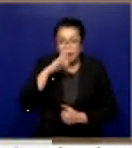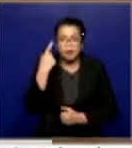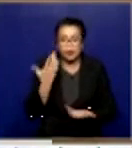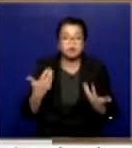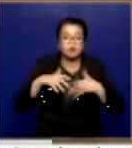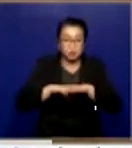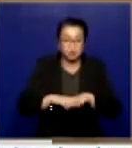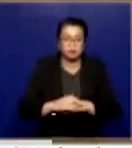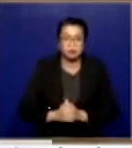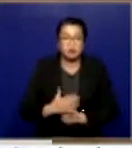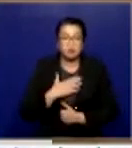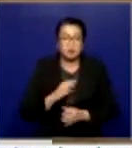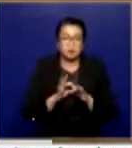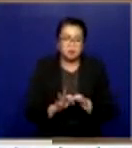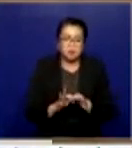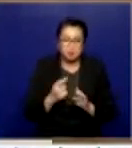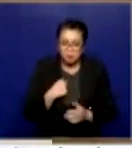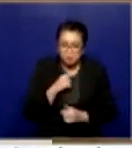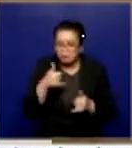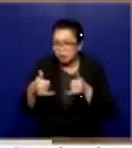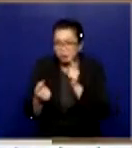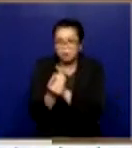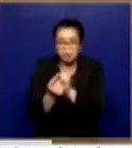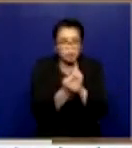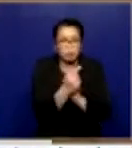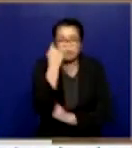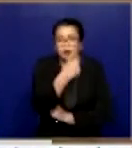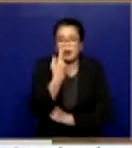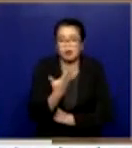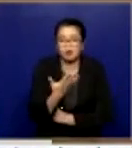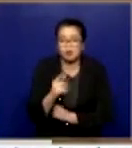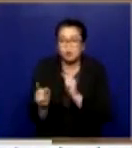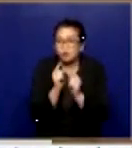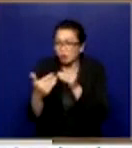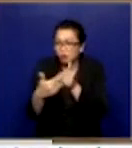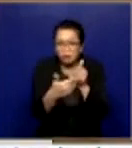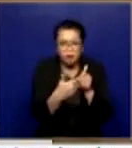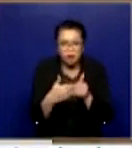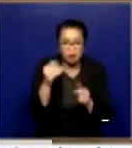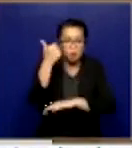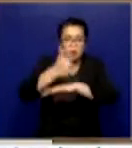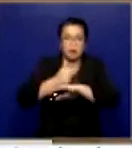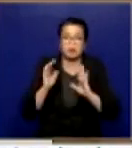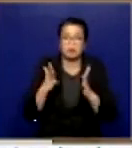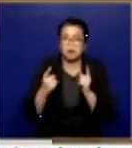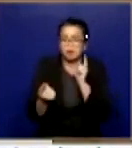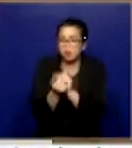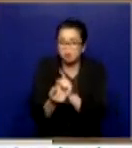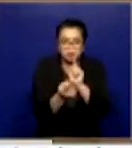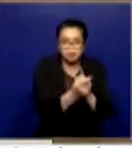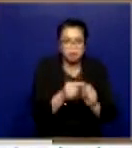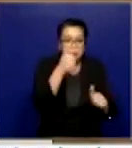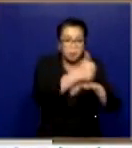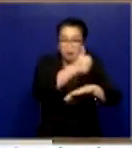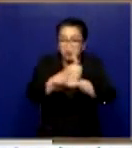เพราะผมก็จะกังวลเดี๋ยวจะเป็นผู้กับใครอ่ะก็จะเจอตากับใครเพราะไม่ใครเป็นหัวหน้าทุกคนเป็นคน